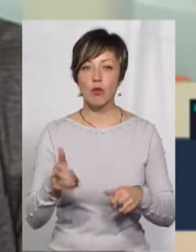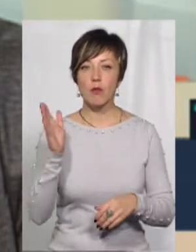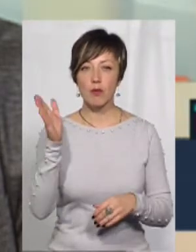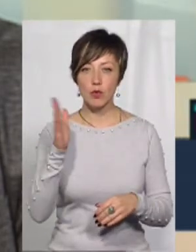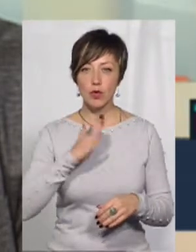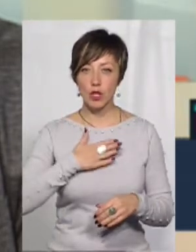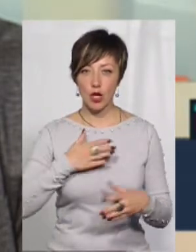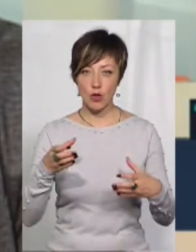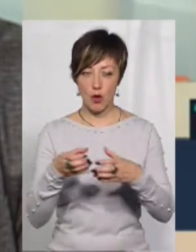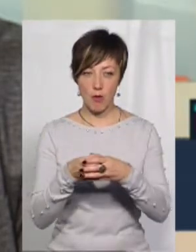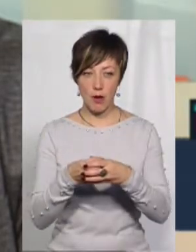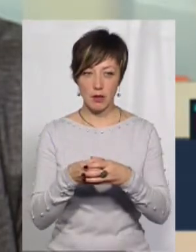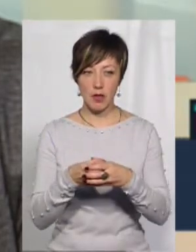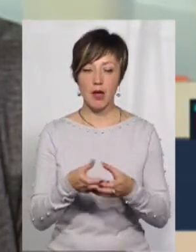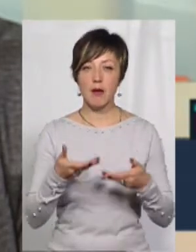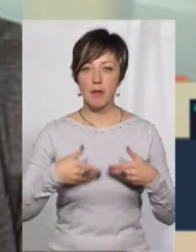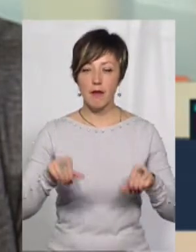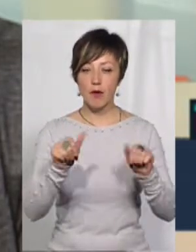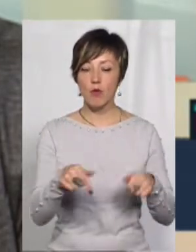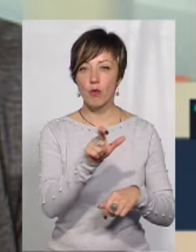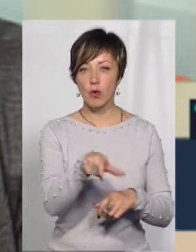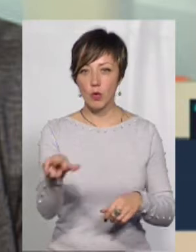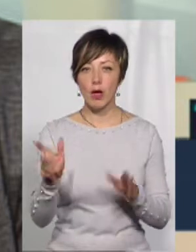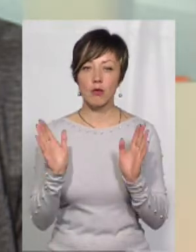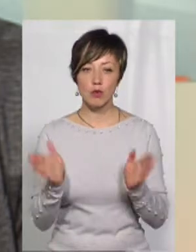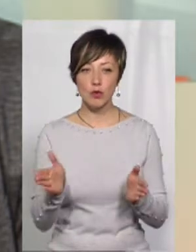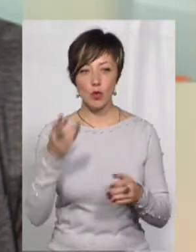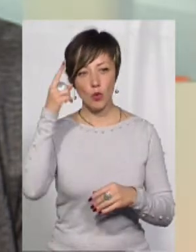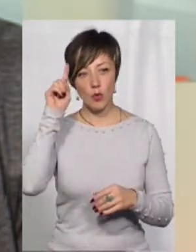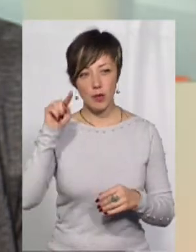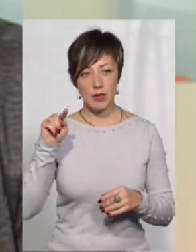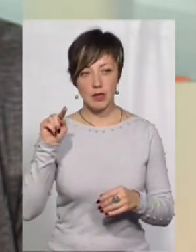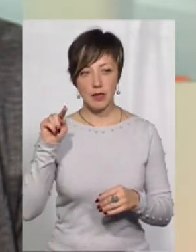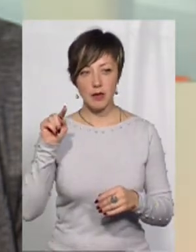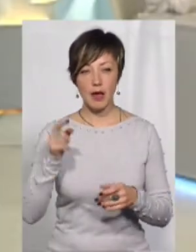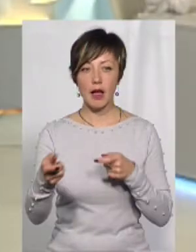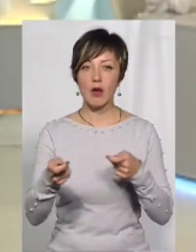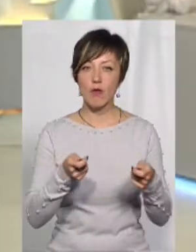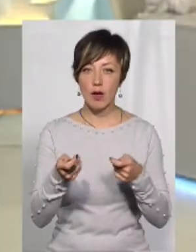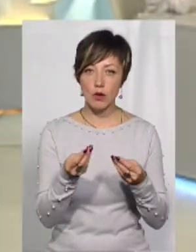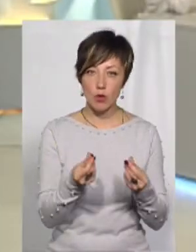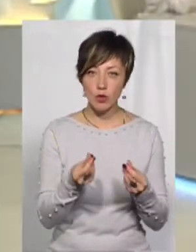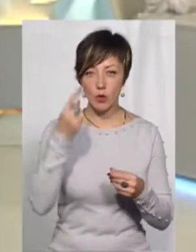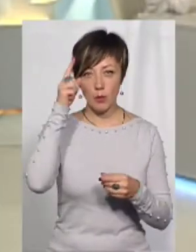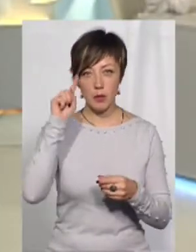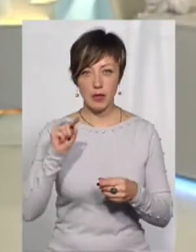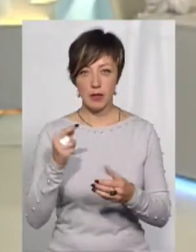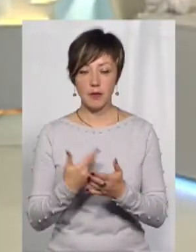майбутнє нашої громади, тому що ми формуємо людей, які будуть вміти керувати коштами, які